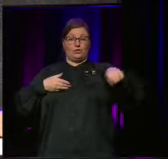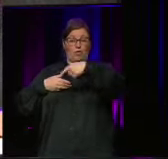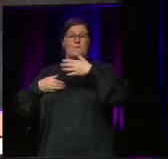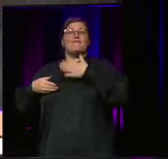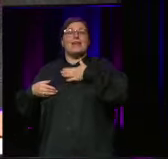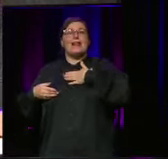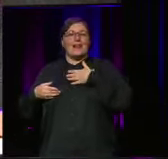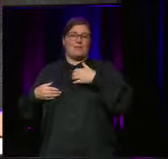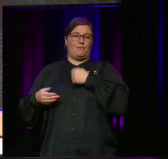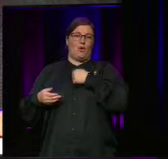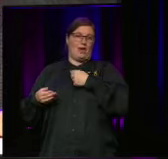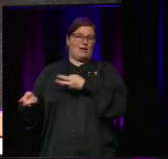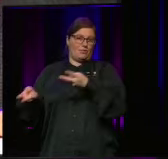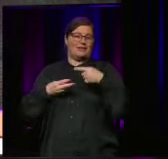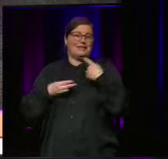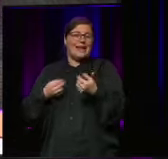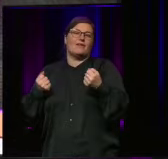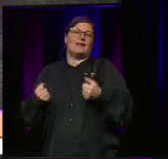viktigt, tror jag.